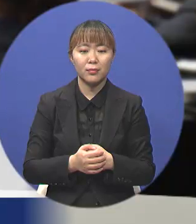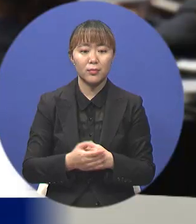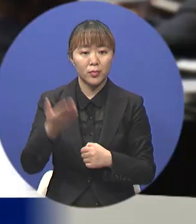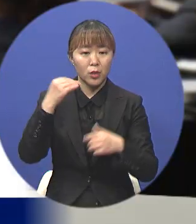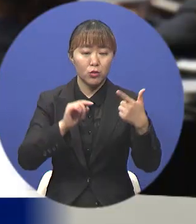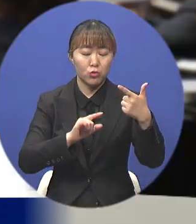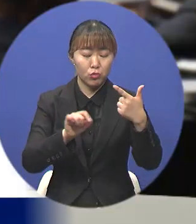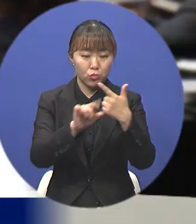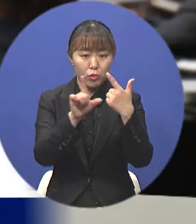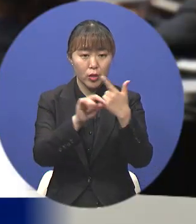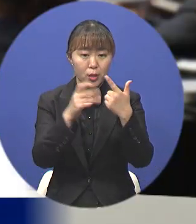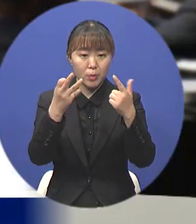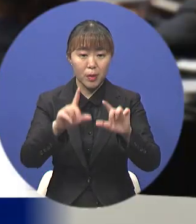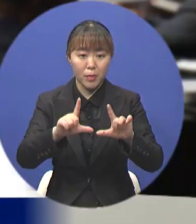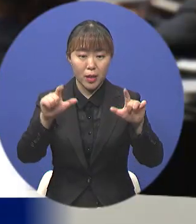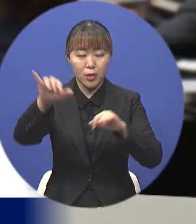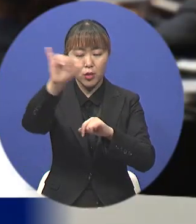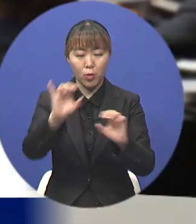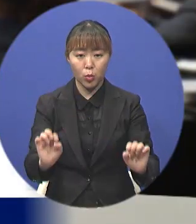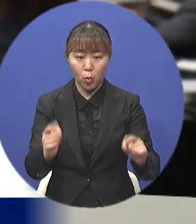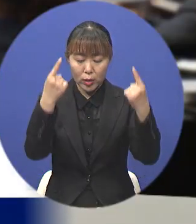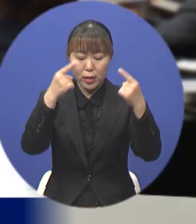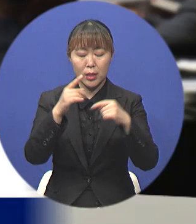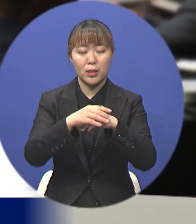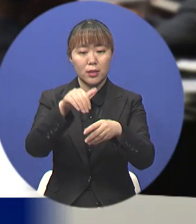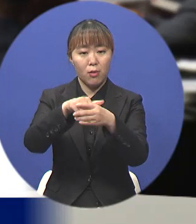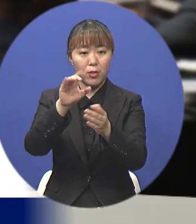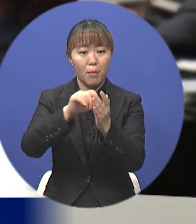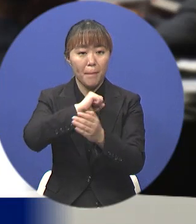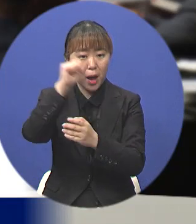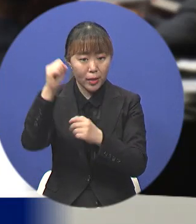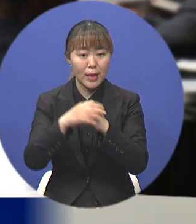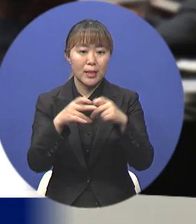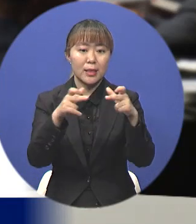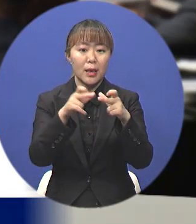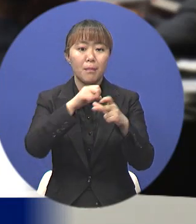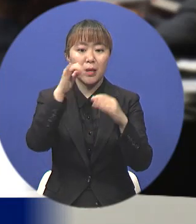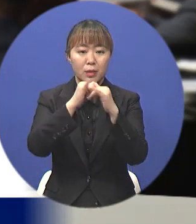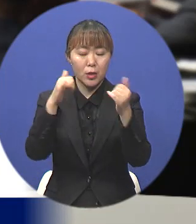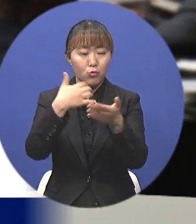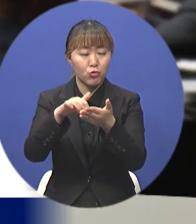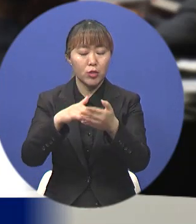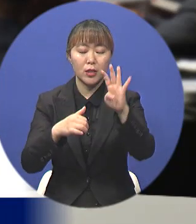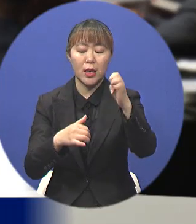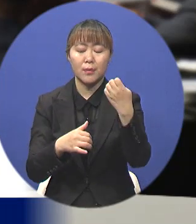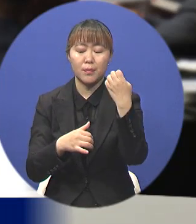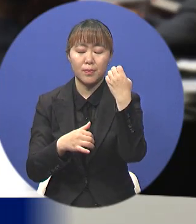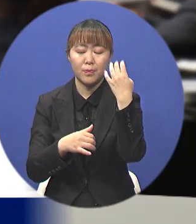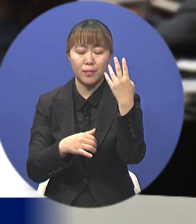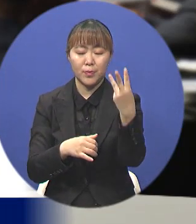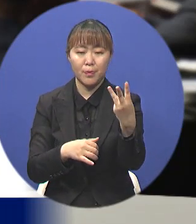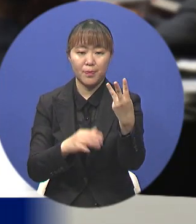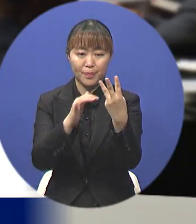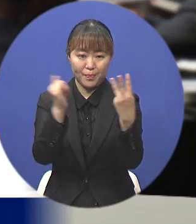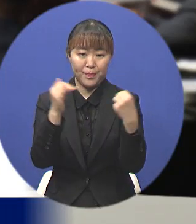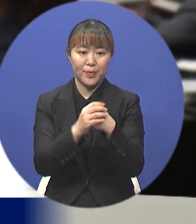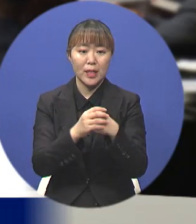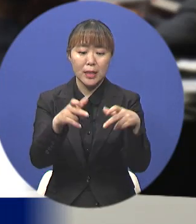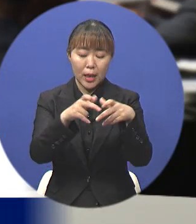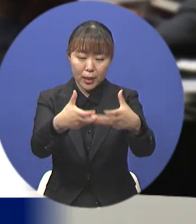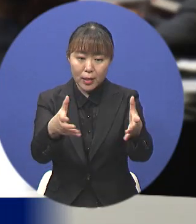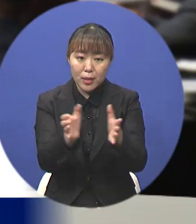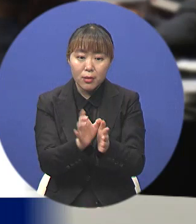지난 6월 13일 치러진 전국 동시지방선거에서 당선된 장애인 당선인은 총 43명입니다. 장애계